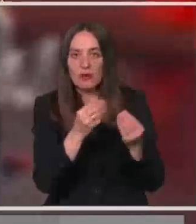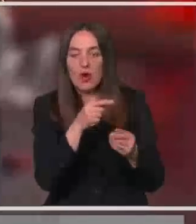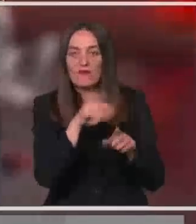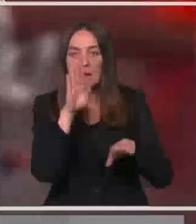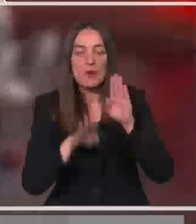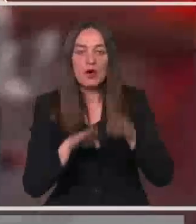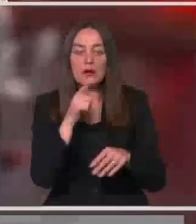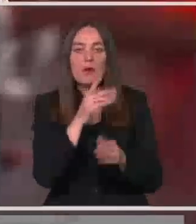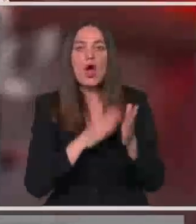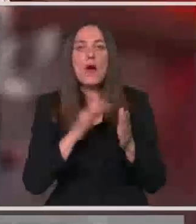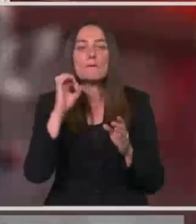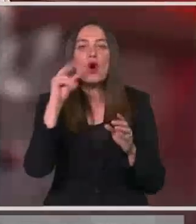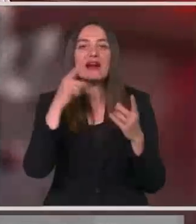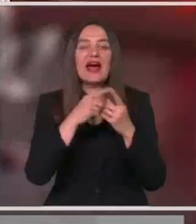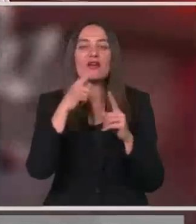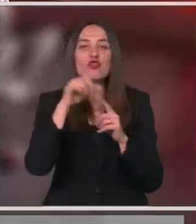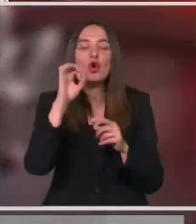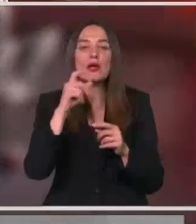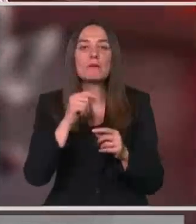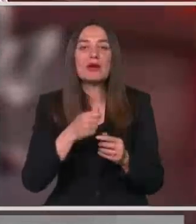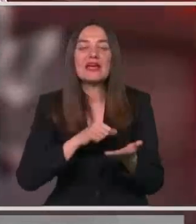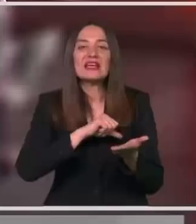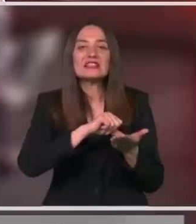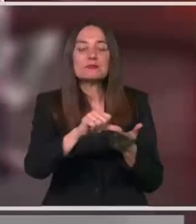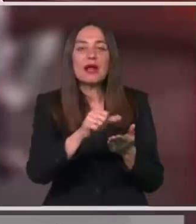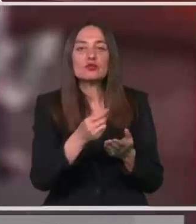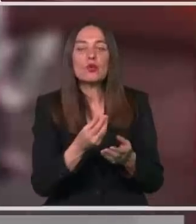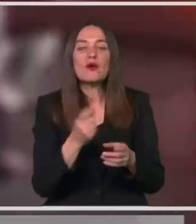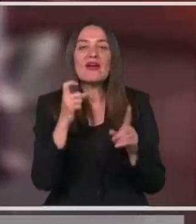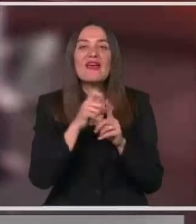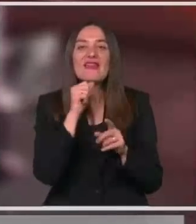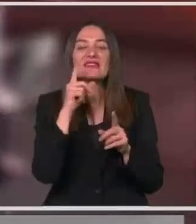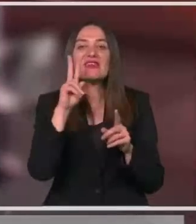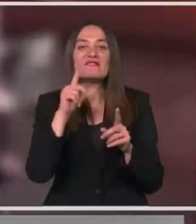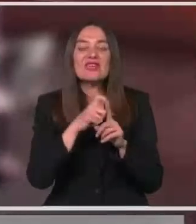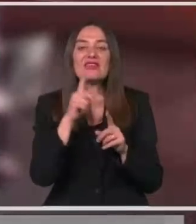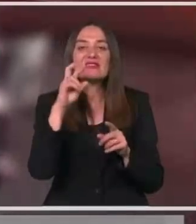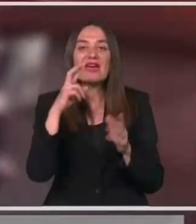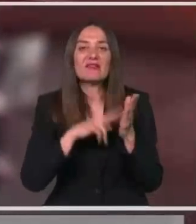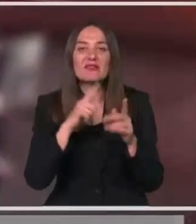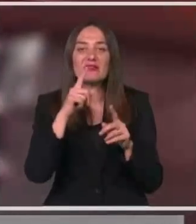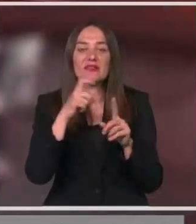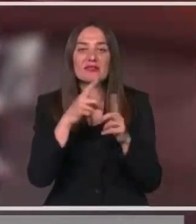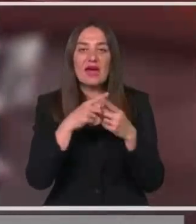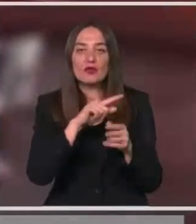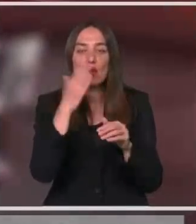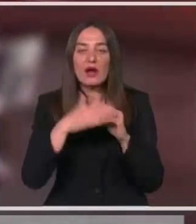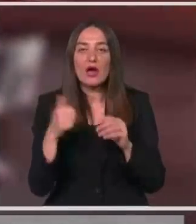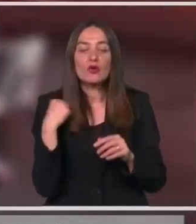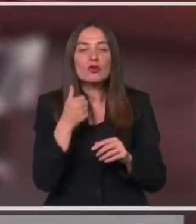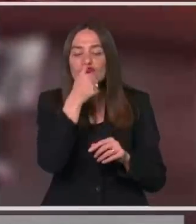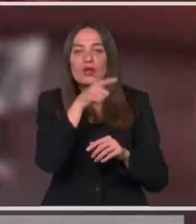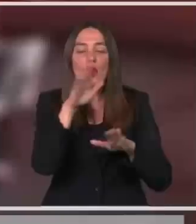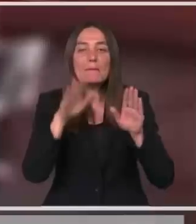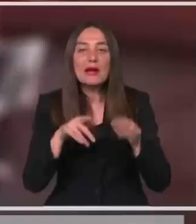mere. Dakle, moratorijum na isplatu dividendi do kraja godine. Šta to znači? Pa to je mera koja se odnosi na